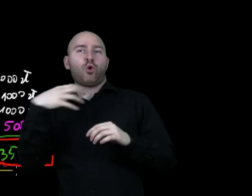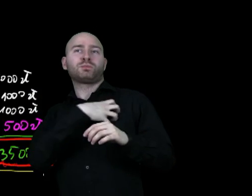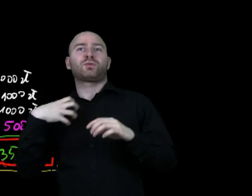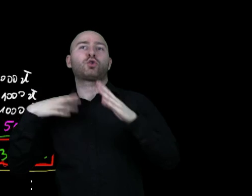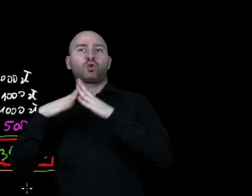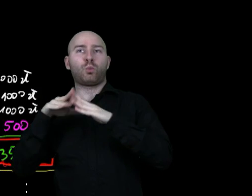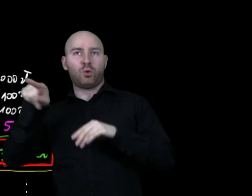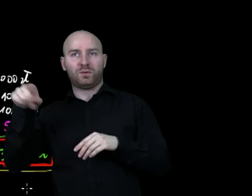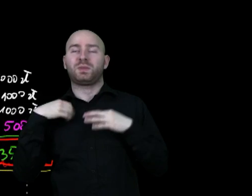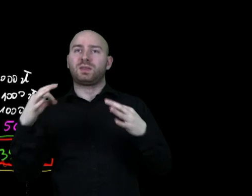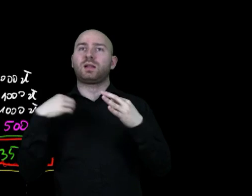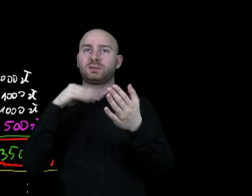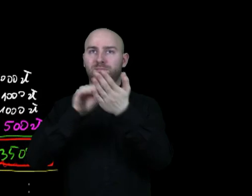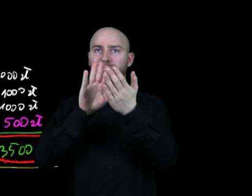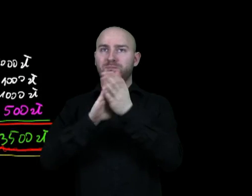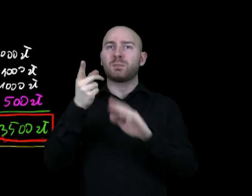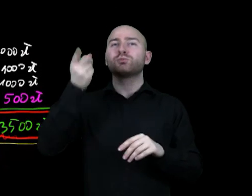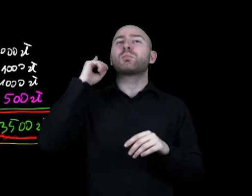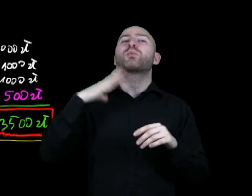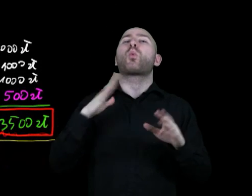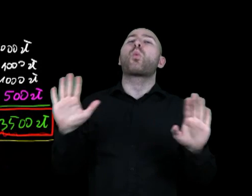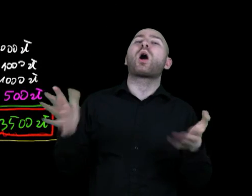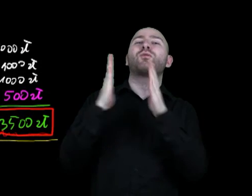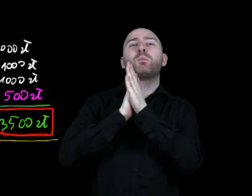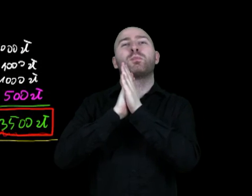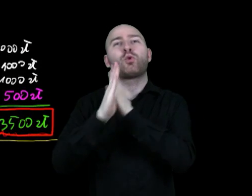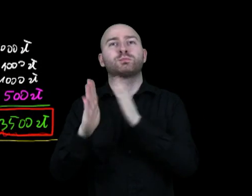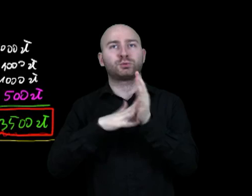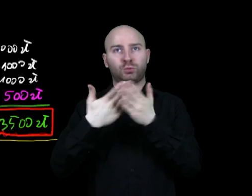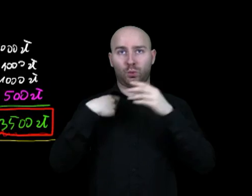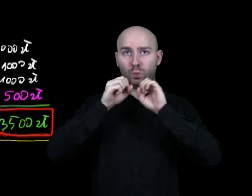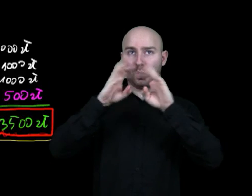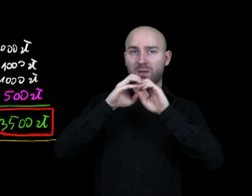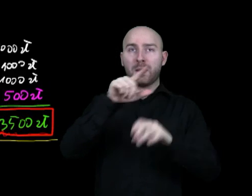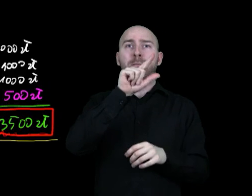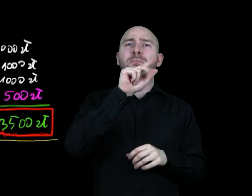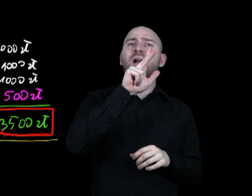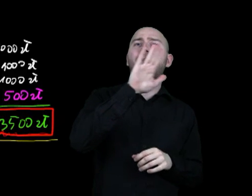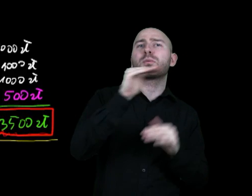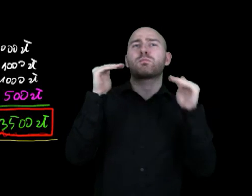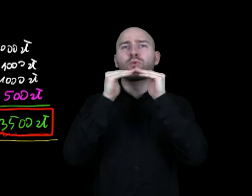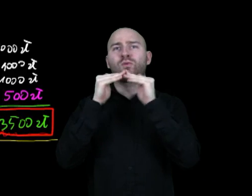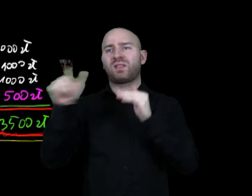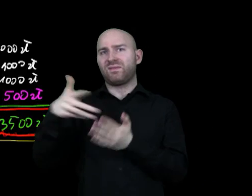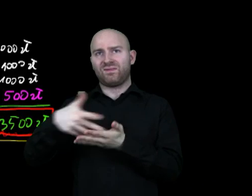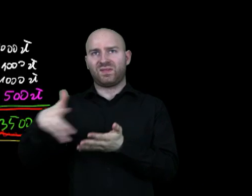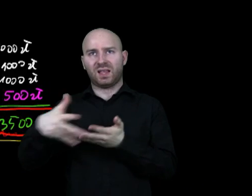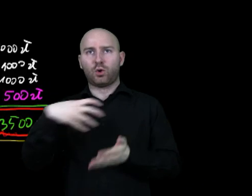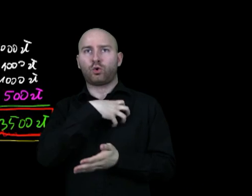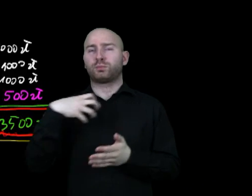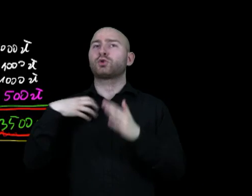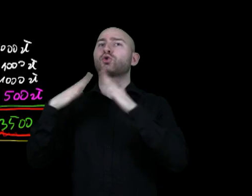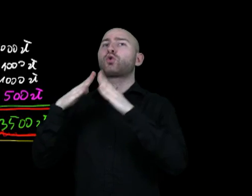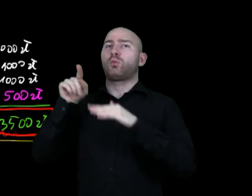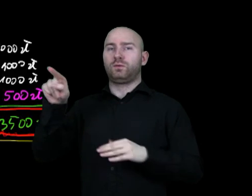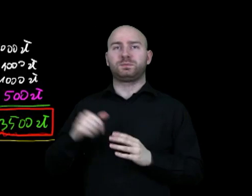Zapiszę to. Poprzednio. W tamtym prostym przykładzie produkt krajowy brutto był równy